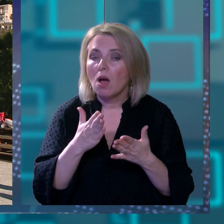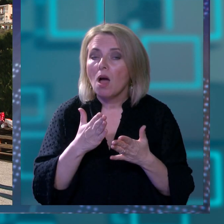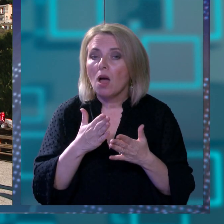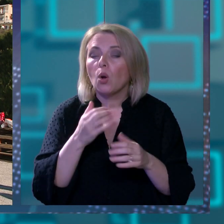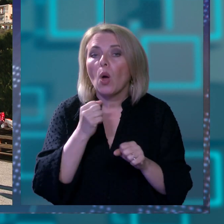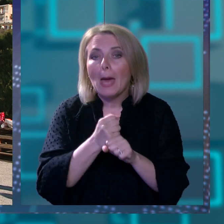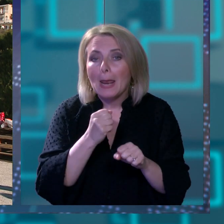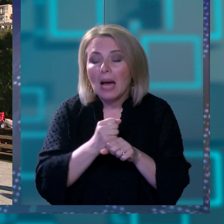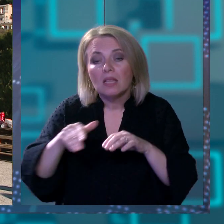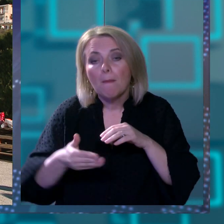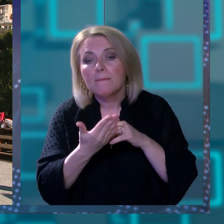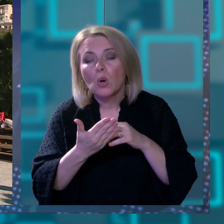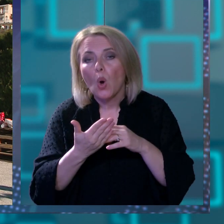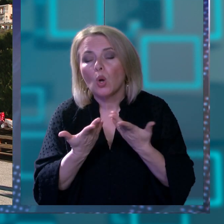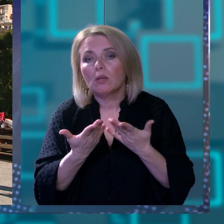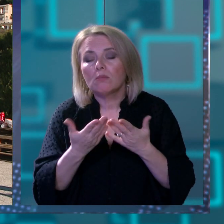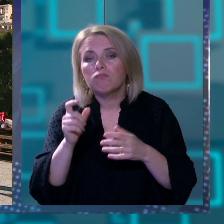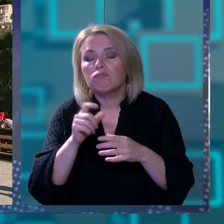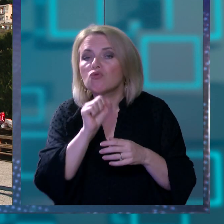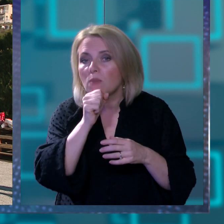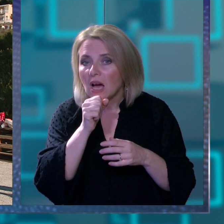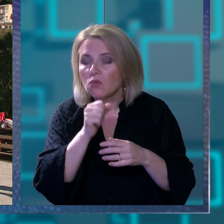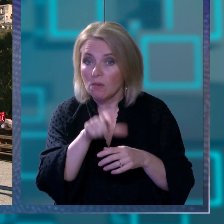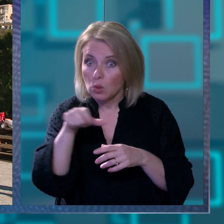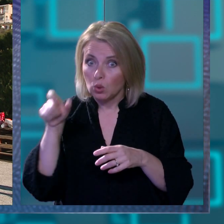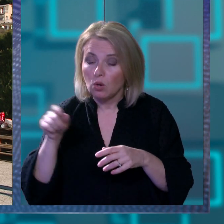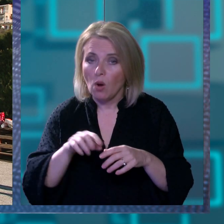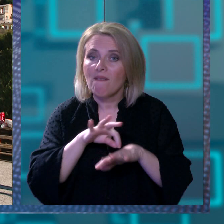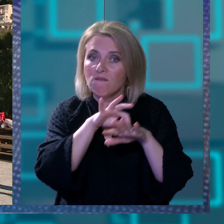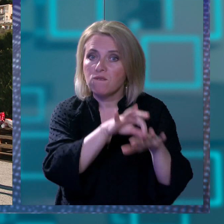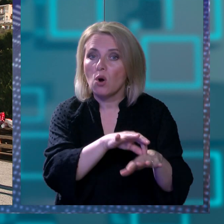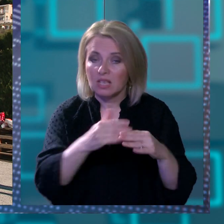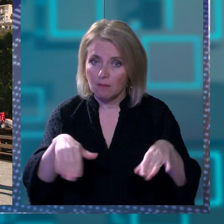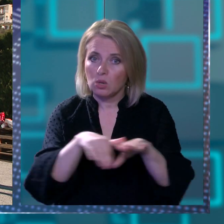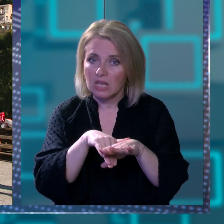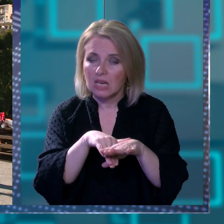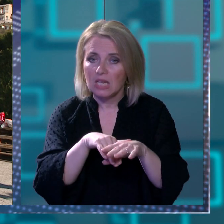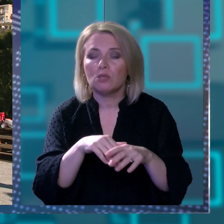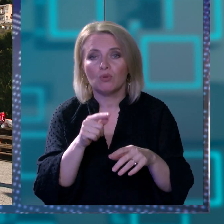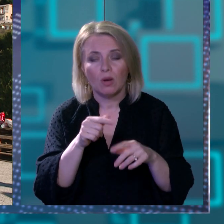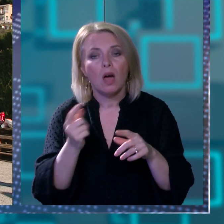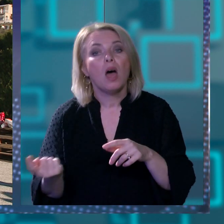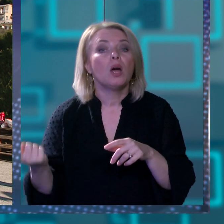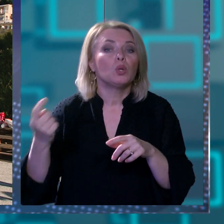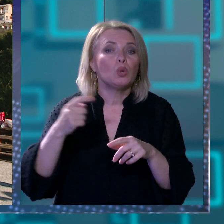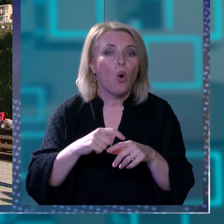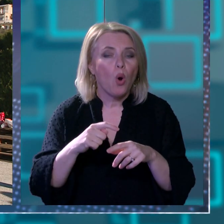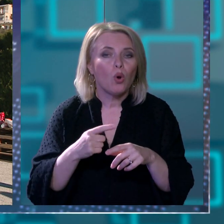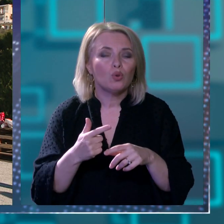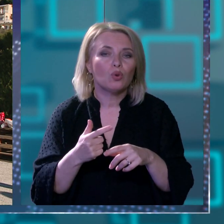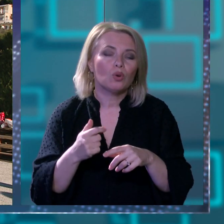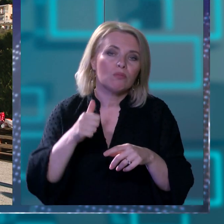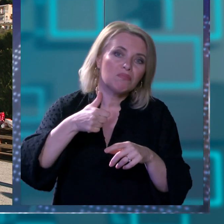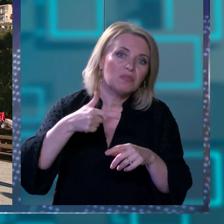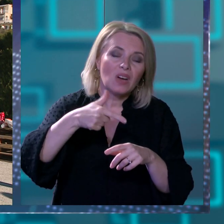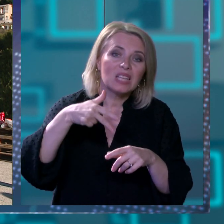funkcioniraju pod okriljem županije, njihovi ljudi koji ih vode, njihovi djelatnici dođu kroz dan ili dva ili